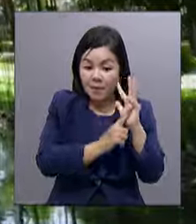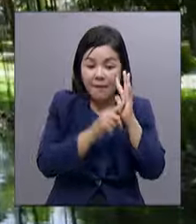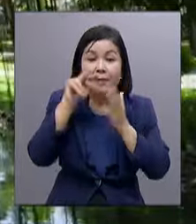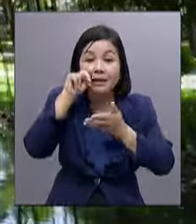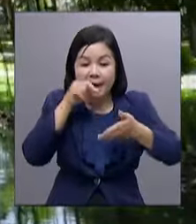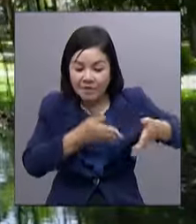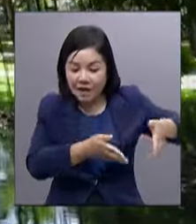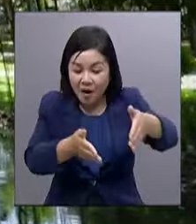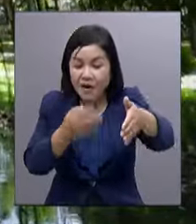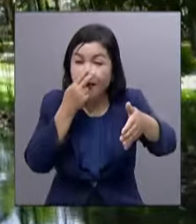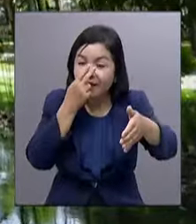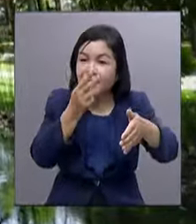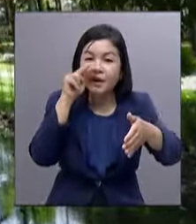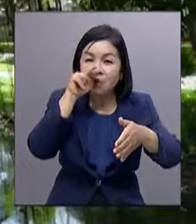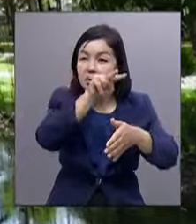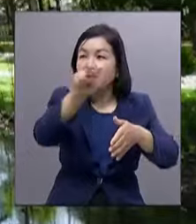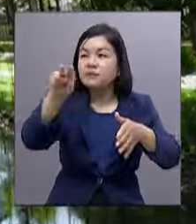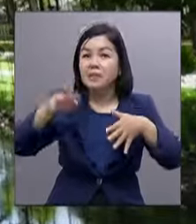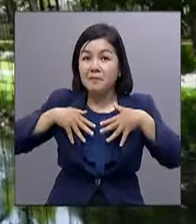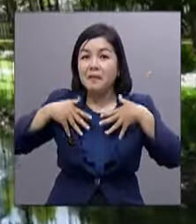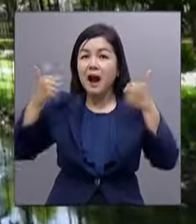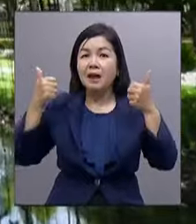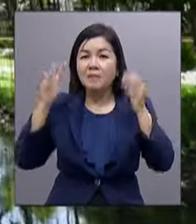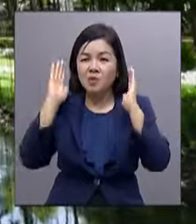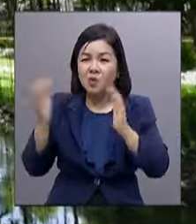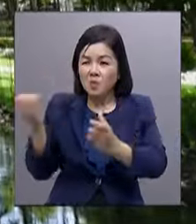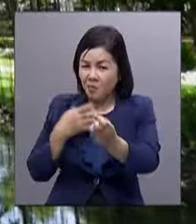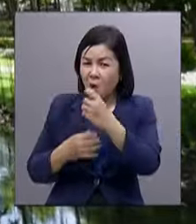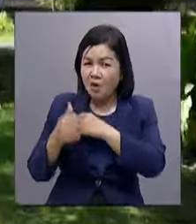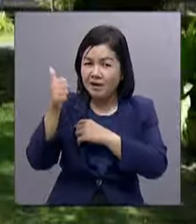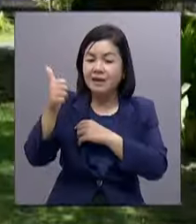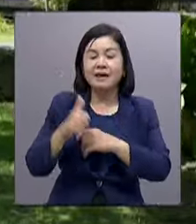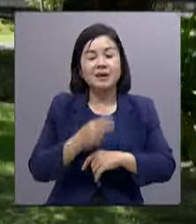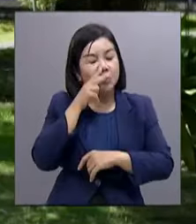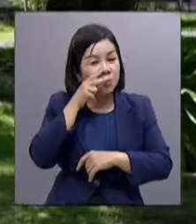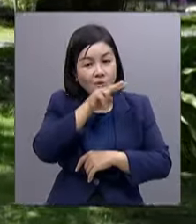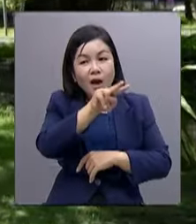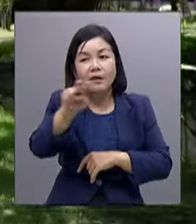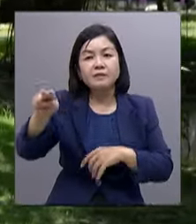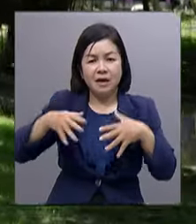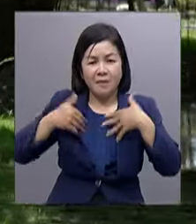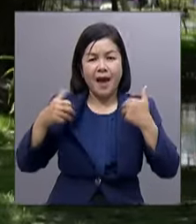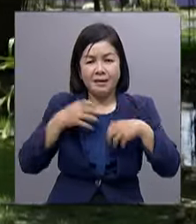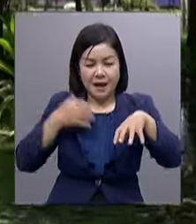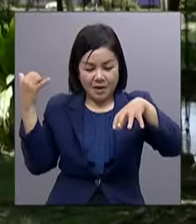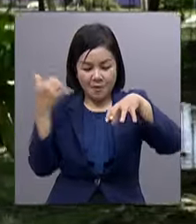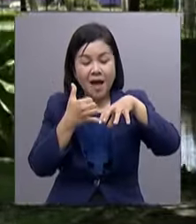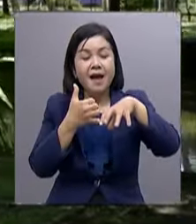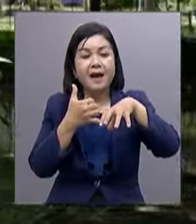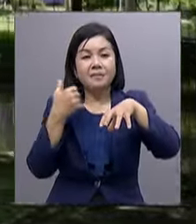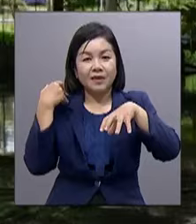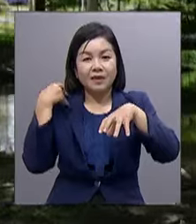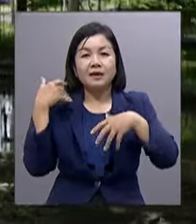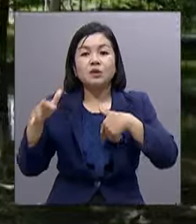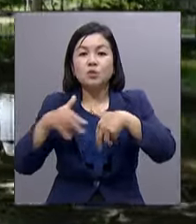อันนี้ก็คือหลายท่านก็จะชื่นชมว่าแบบดูร่มรื่นน่าใช้บริการค่ะสำหรับประช